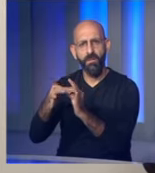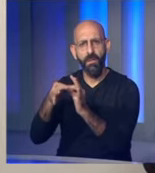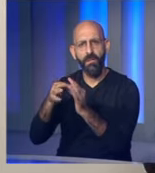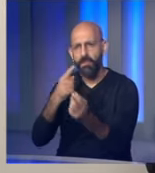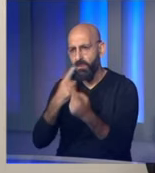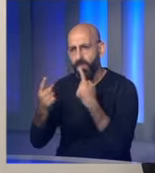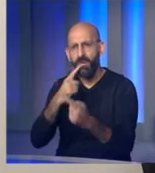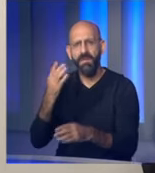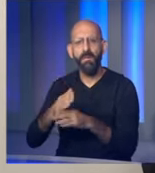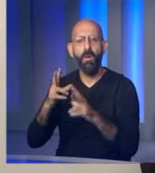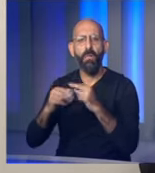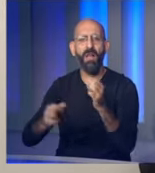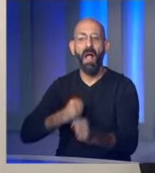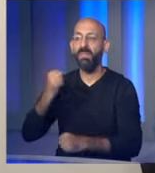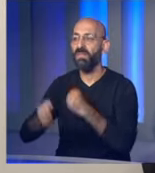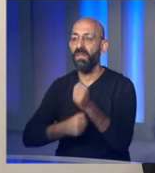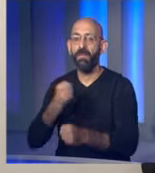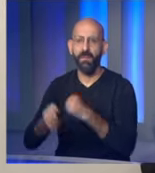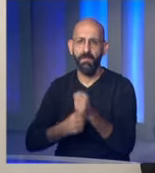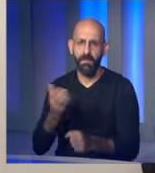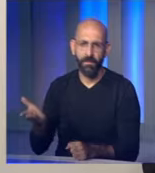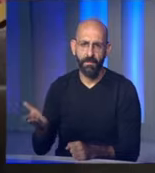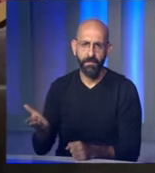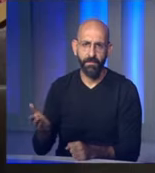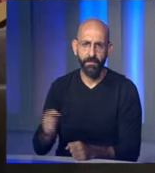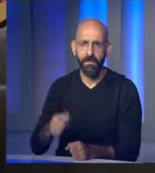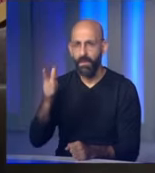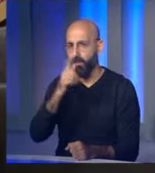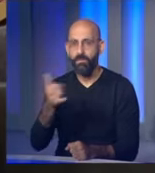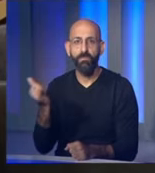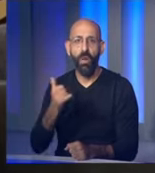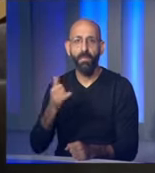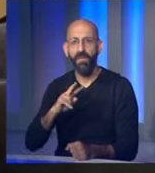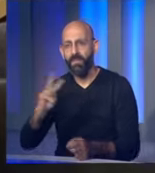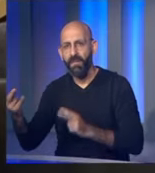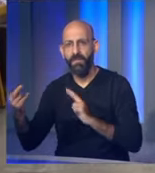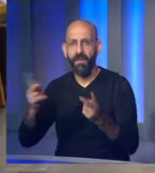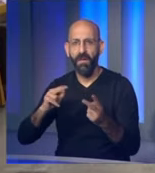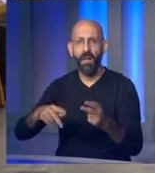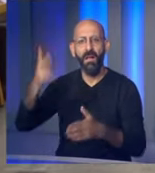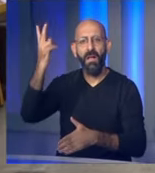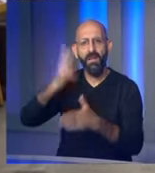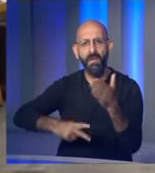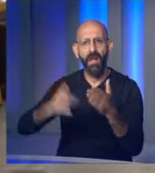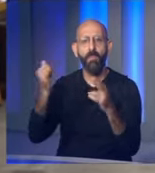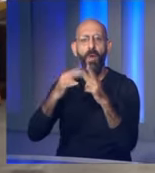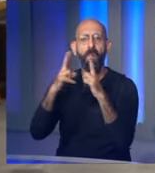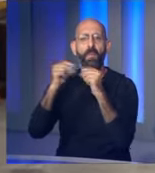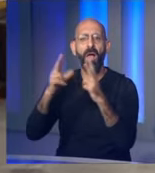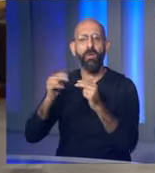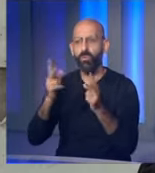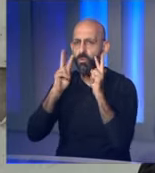القائم في هذه الفتره العصيبه ولا سما بين الاطراف السياديه في البلد للتنسيق بين فرقاء المعارضه والجبهات